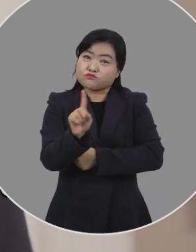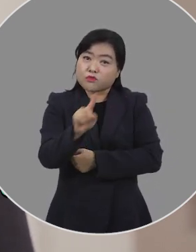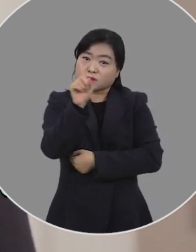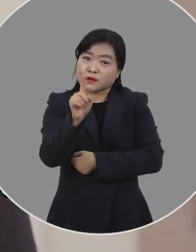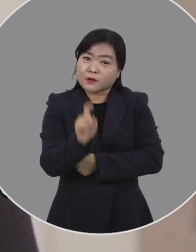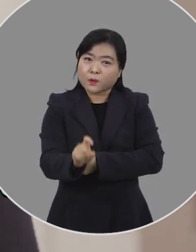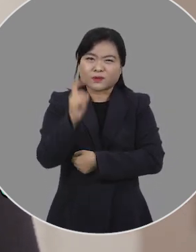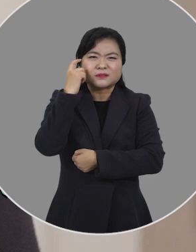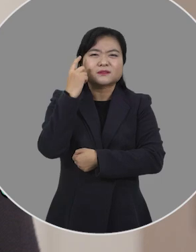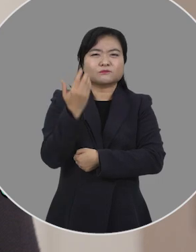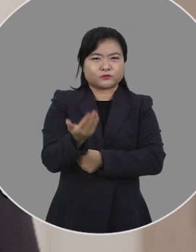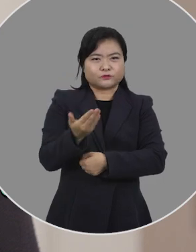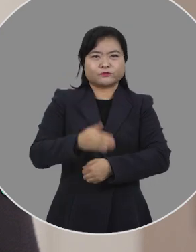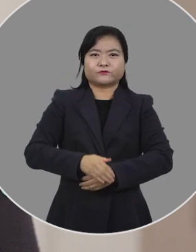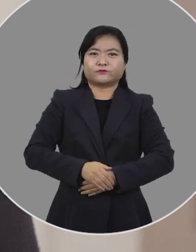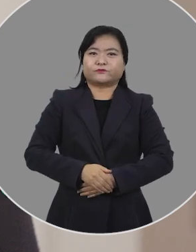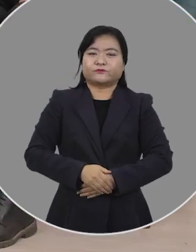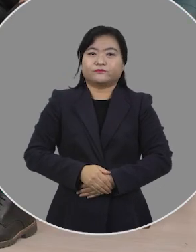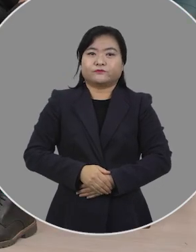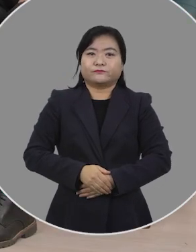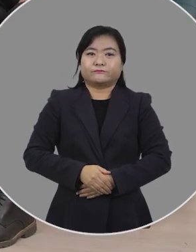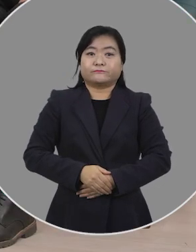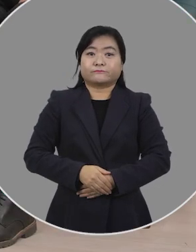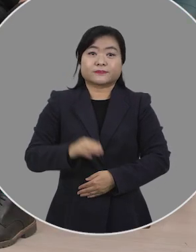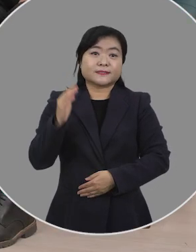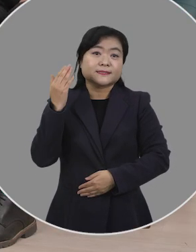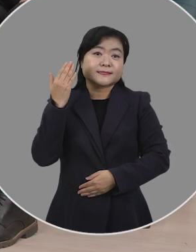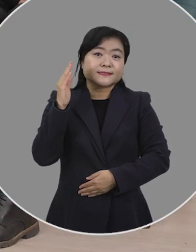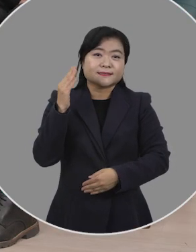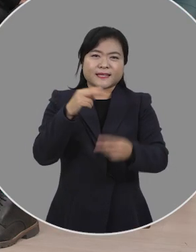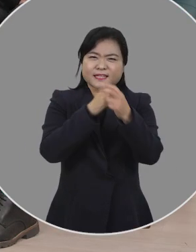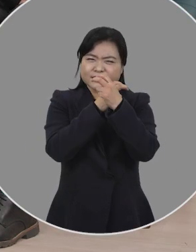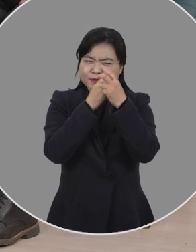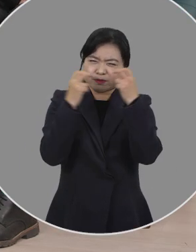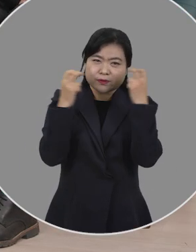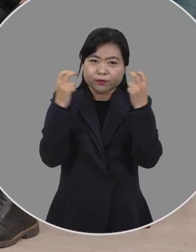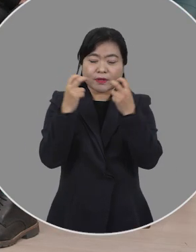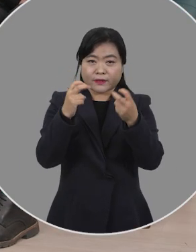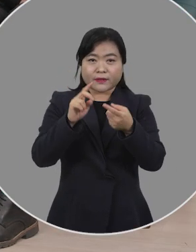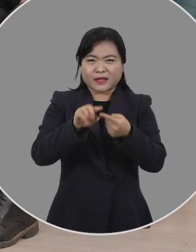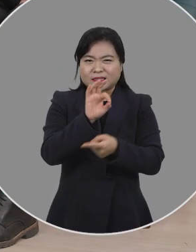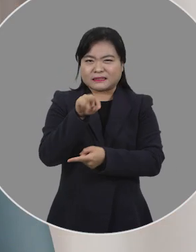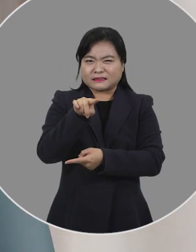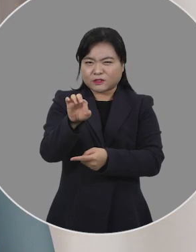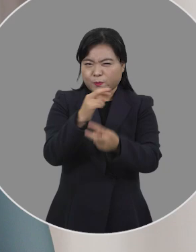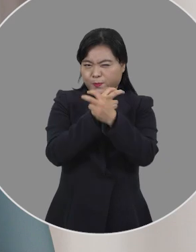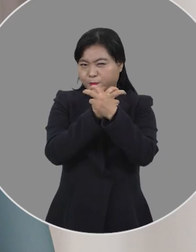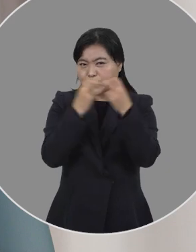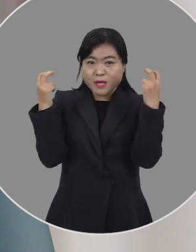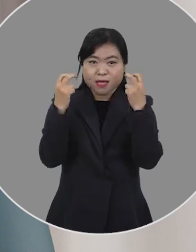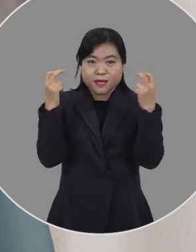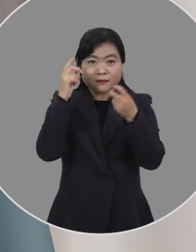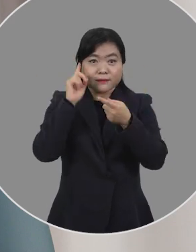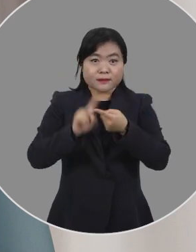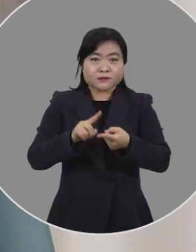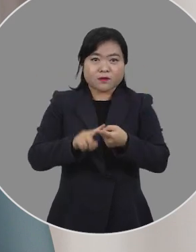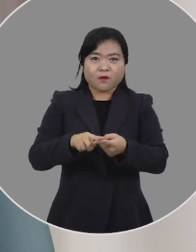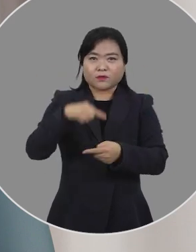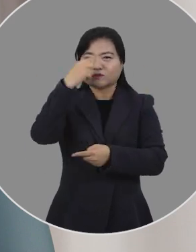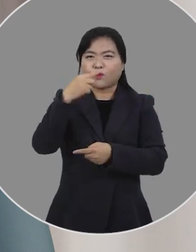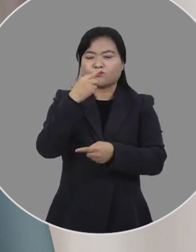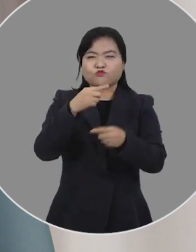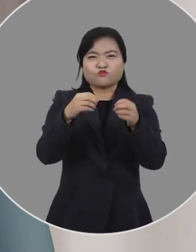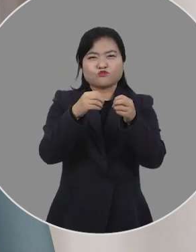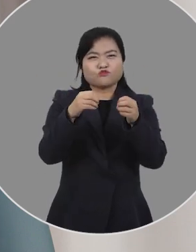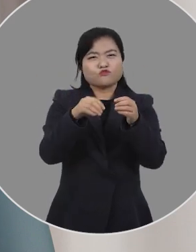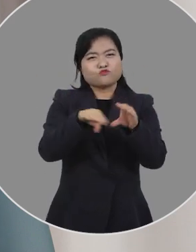무엇일까요? 이렇게 질문을 올려주셨어요. 근데 이성 개념에서 얘기하는 것처럼 서구 문명 같은 경우 가장 두